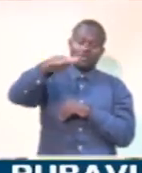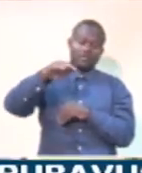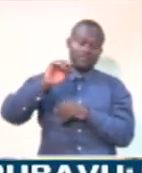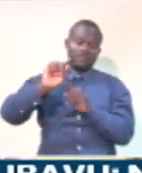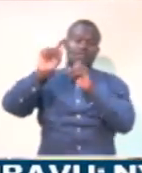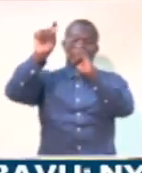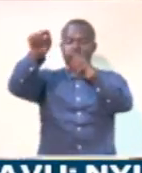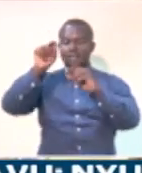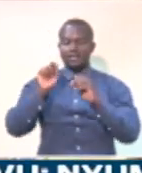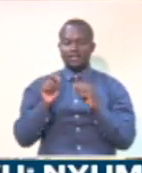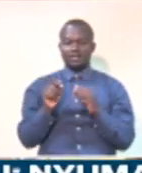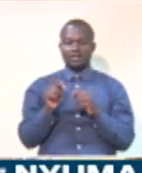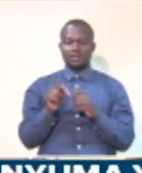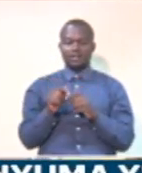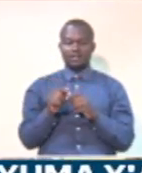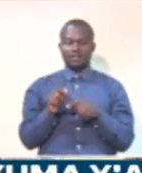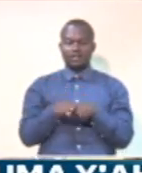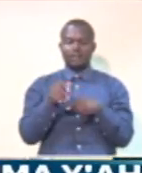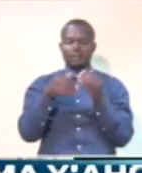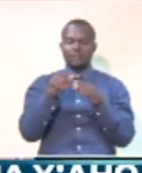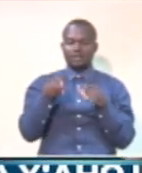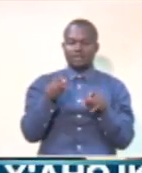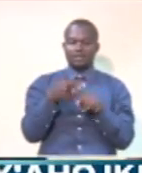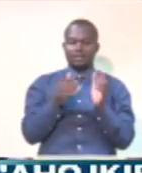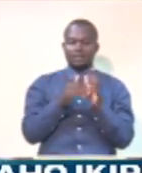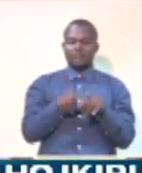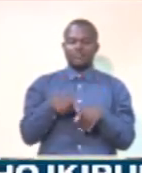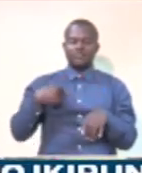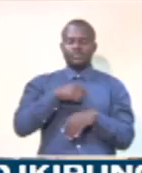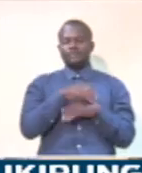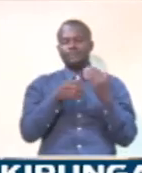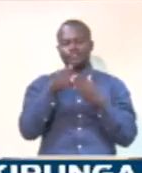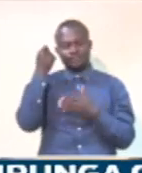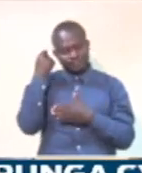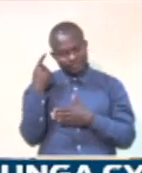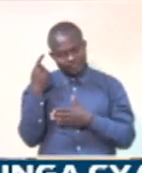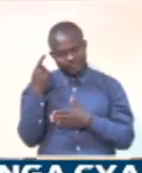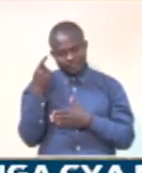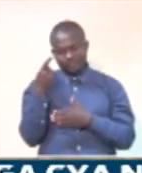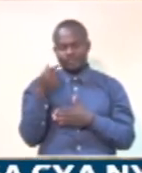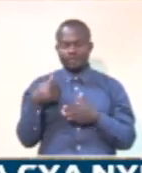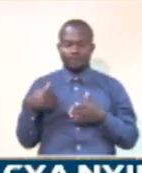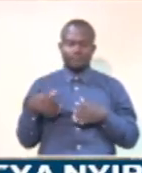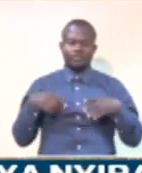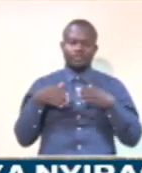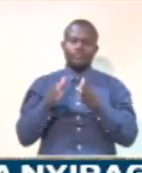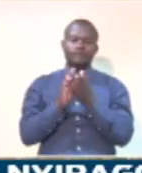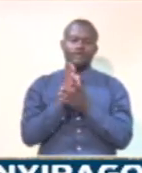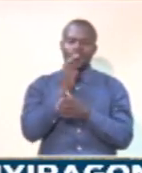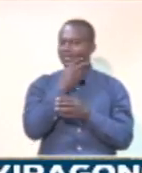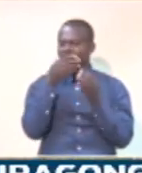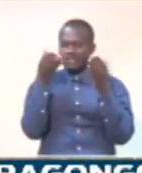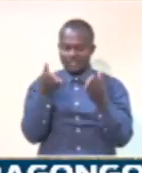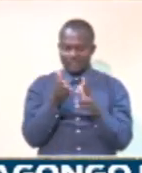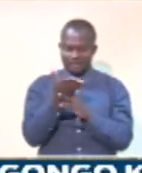akajya nabo bari bawukeneye ariko natwe turawushaka deja kuko urumve cyambere duteye ku muhanda amazi arimo aratugeraho